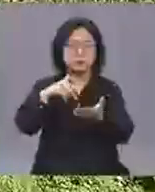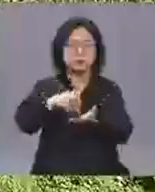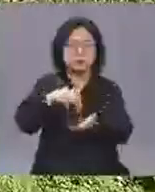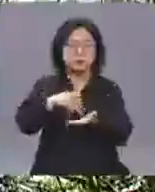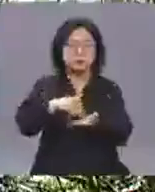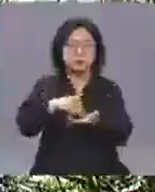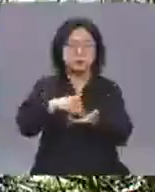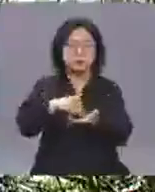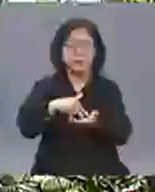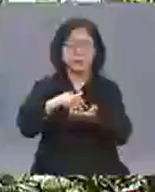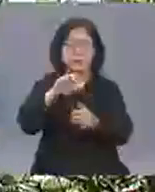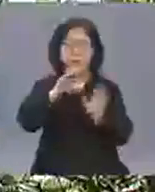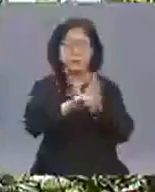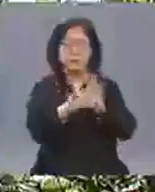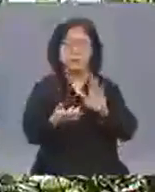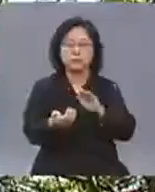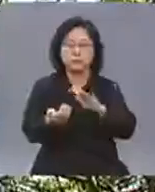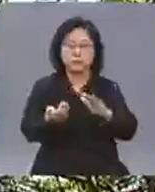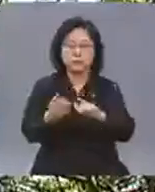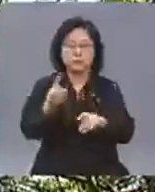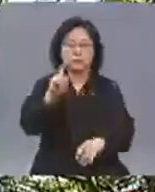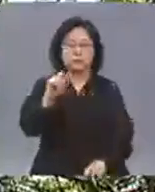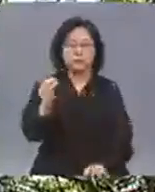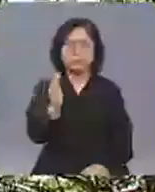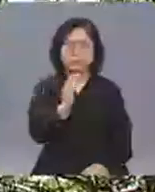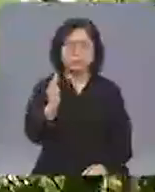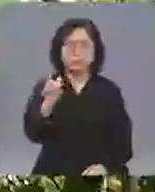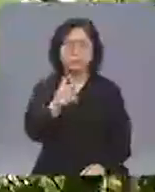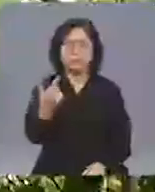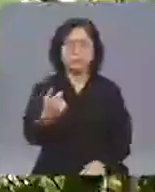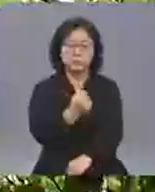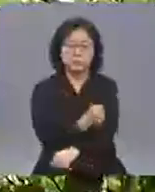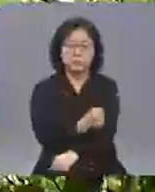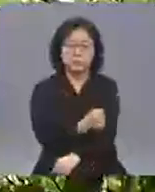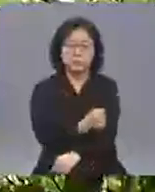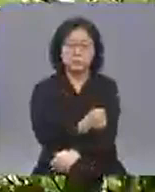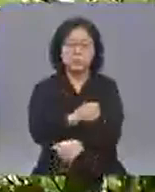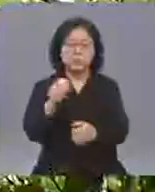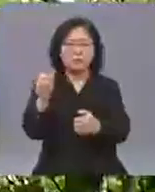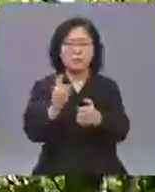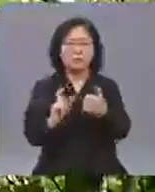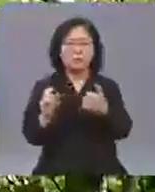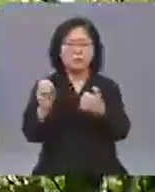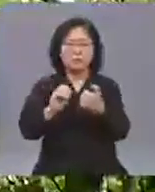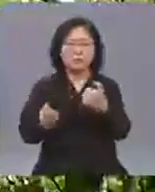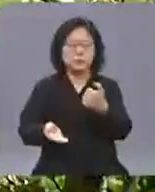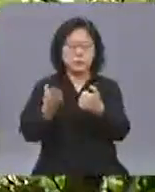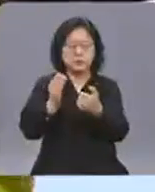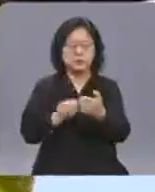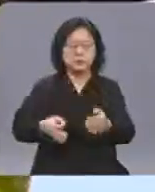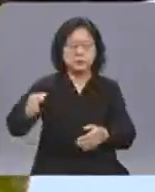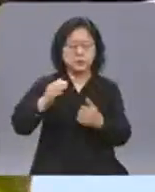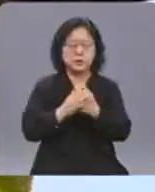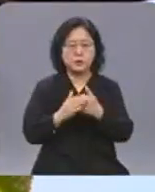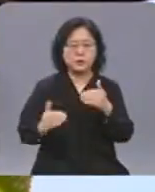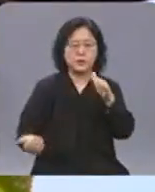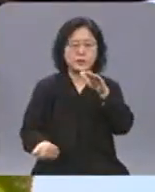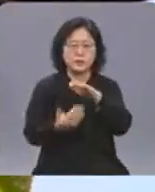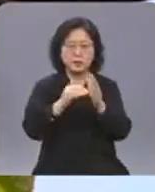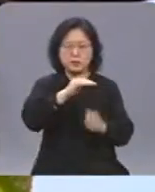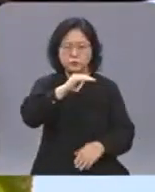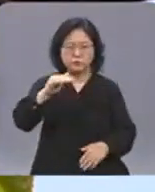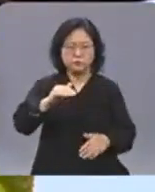분위기입니다 코로나19 이전 10만원 안팎이던 일당이 많게는 50% 이상 올랐다며 일단 상한선을